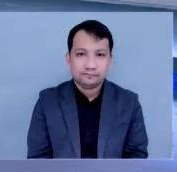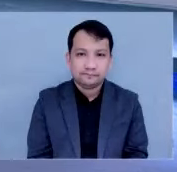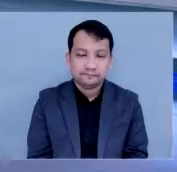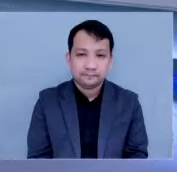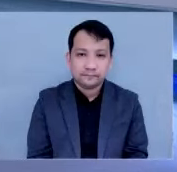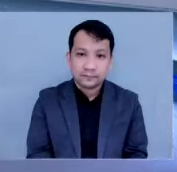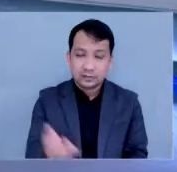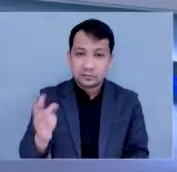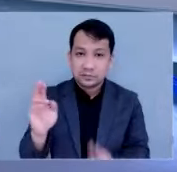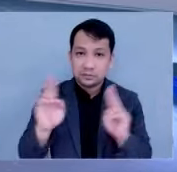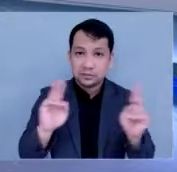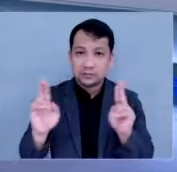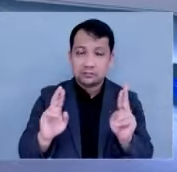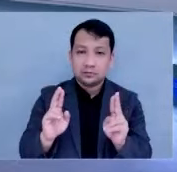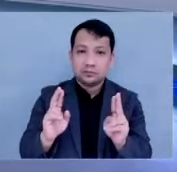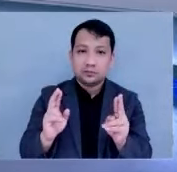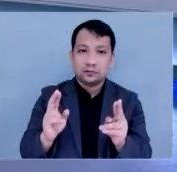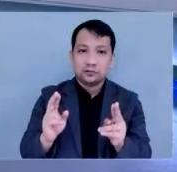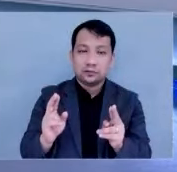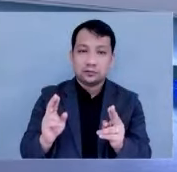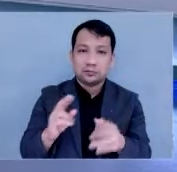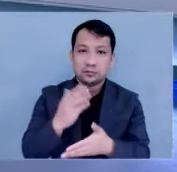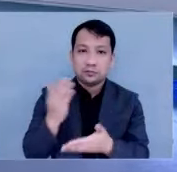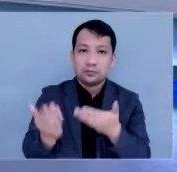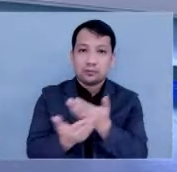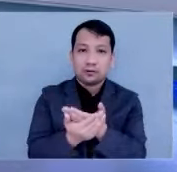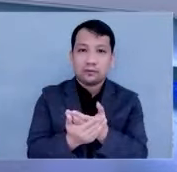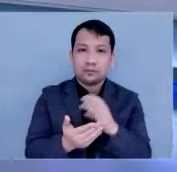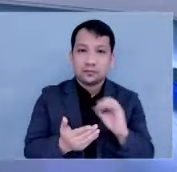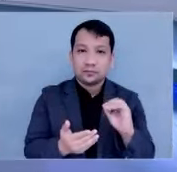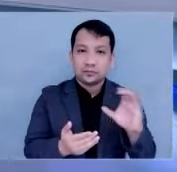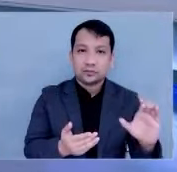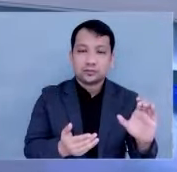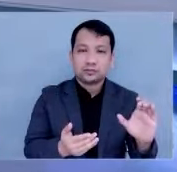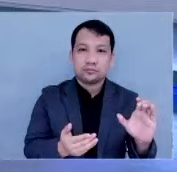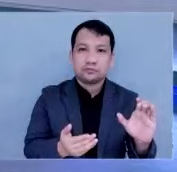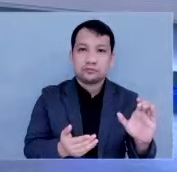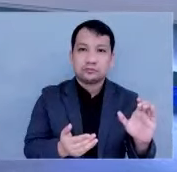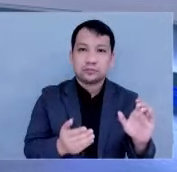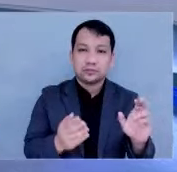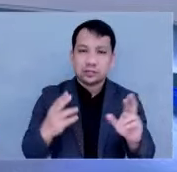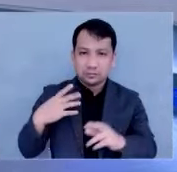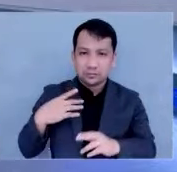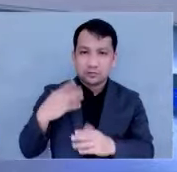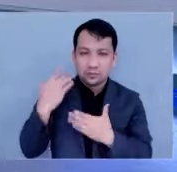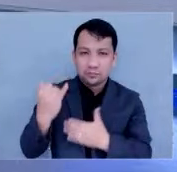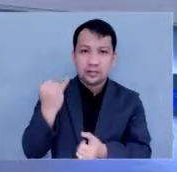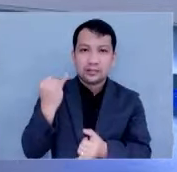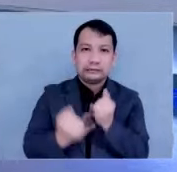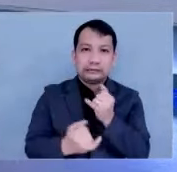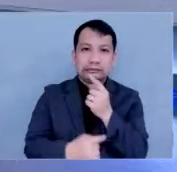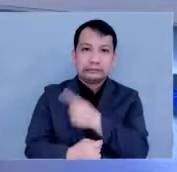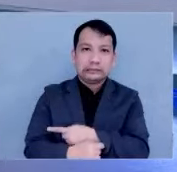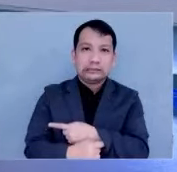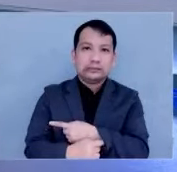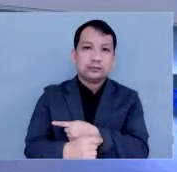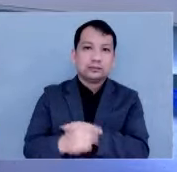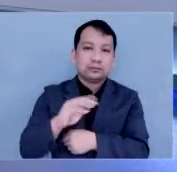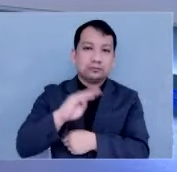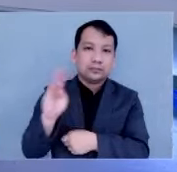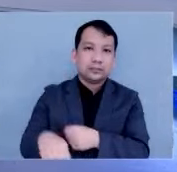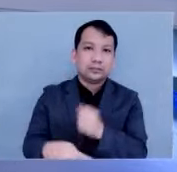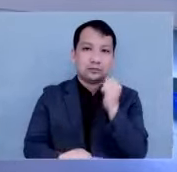Inabangan ng marami ang mga personalidad na maghahain ng Certificate of Candidacy sa huling araw ng filing sa Manila Hotel Tent